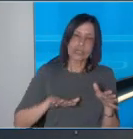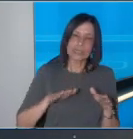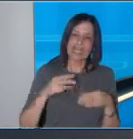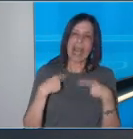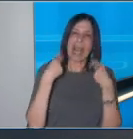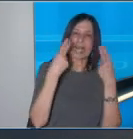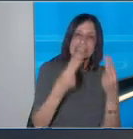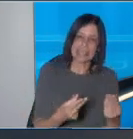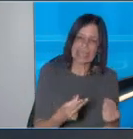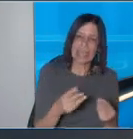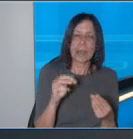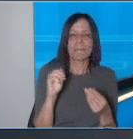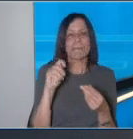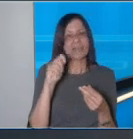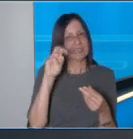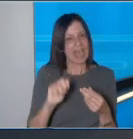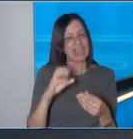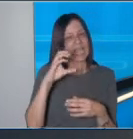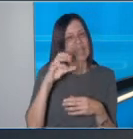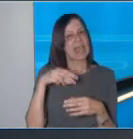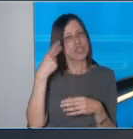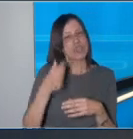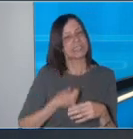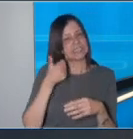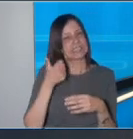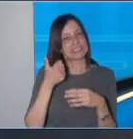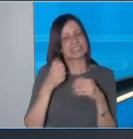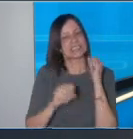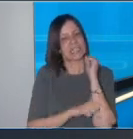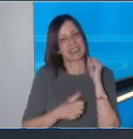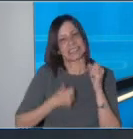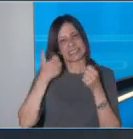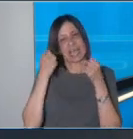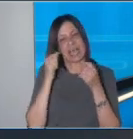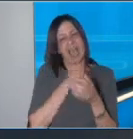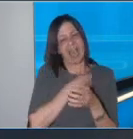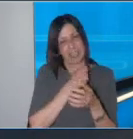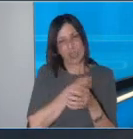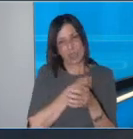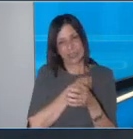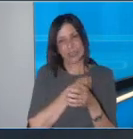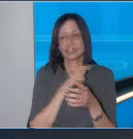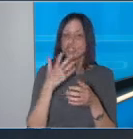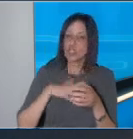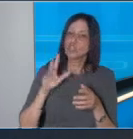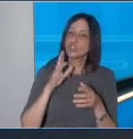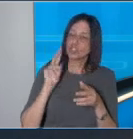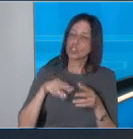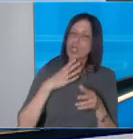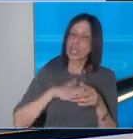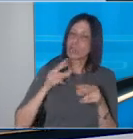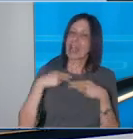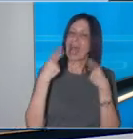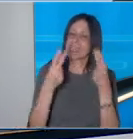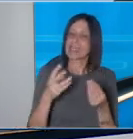להחזיר בחזרה את מתן כהנה להיות שר הדתות. הוא יהיה סגן שר, זה לא צריך את אישור הכנסת, נכון. אישור הממשלה. אבל יש רצון כזה להחזיר בחזרה